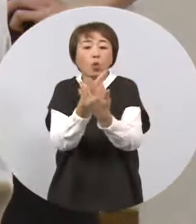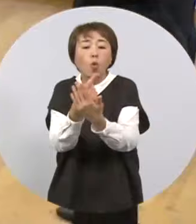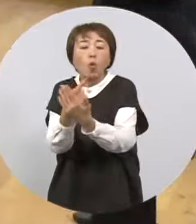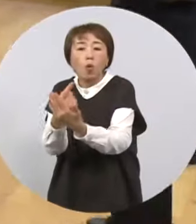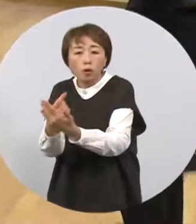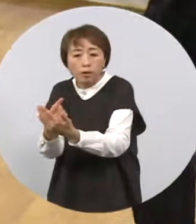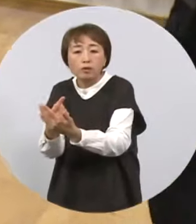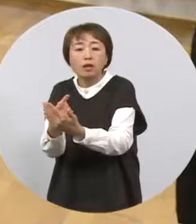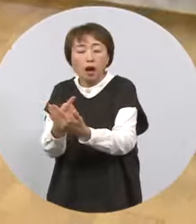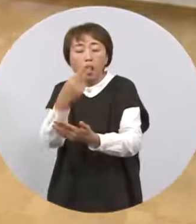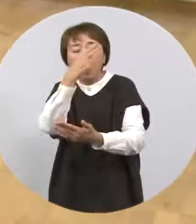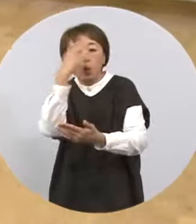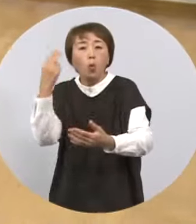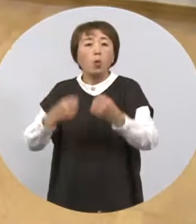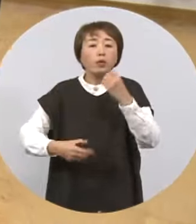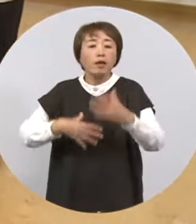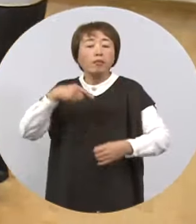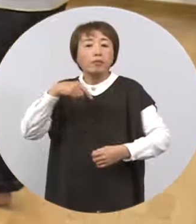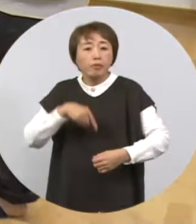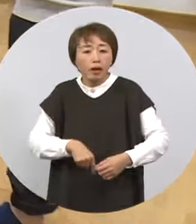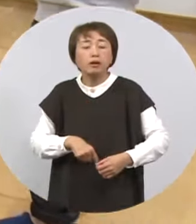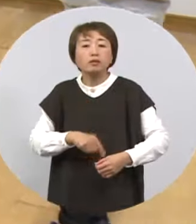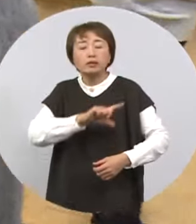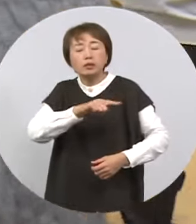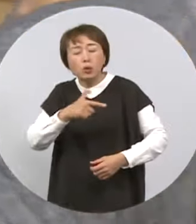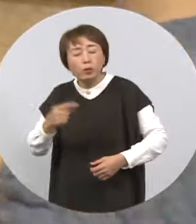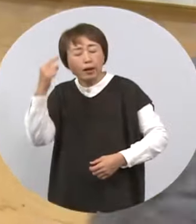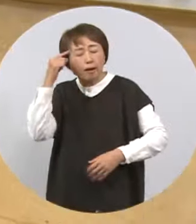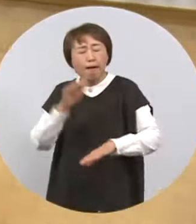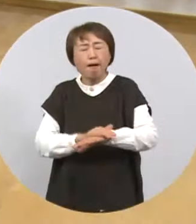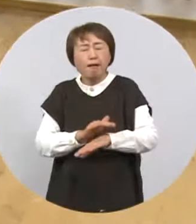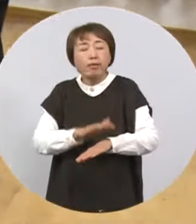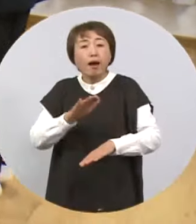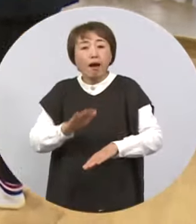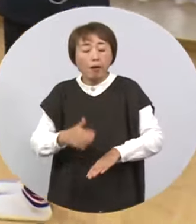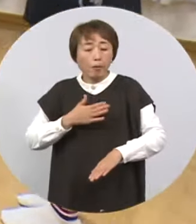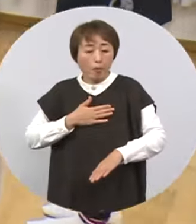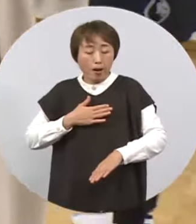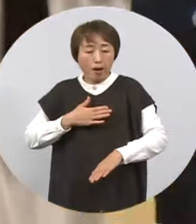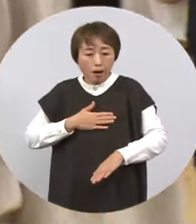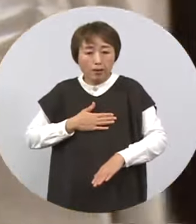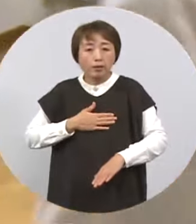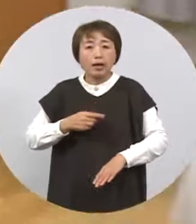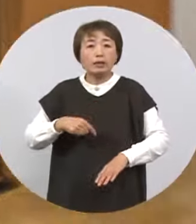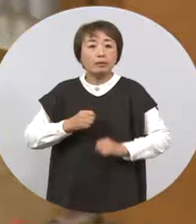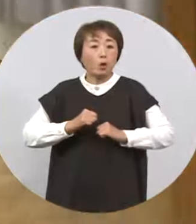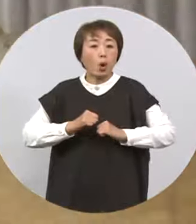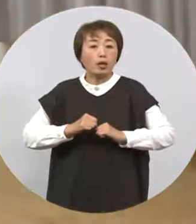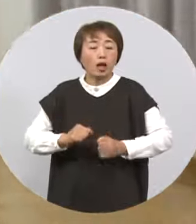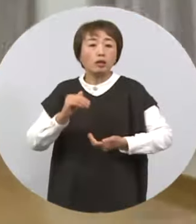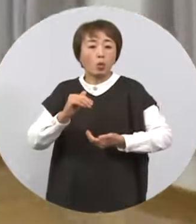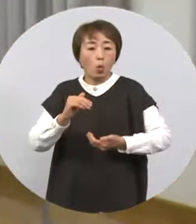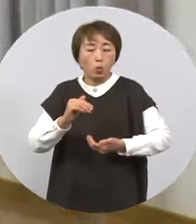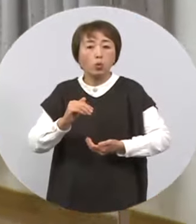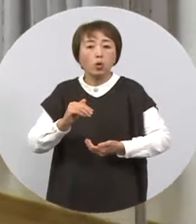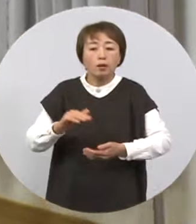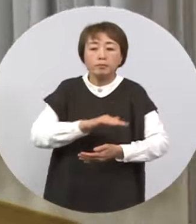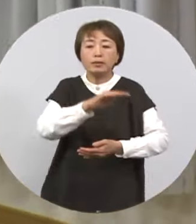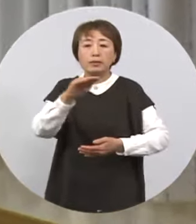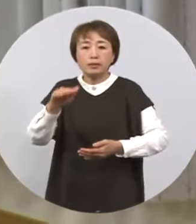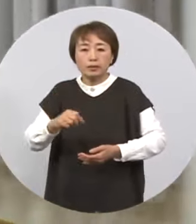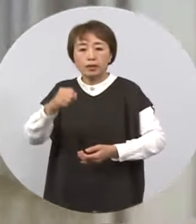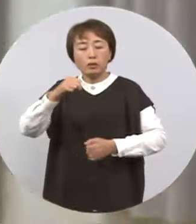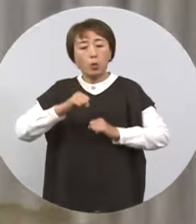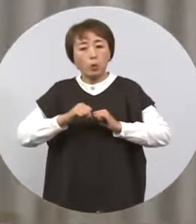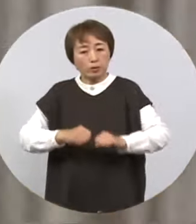生もお互いいろんな思いを持ってる人たちが集まった時に、あ、自分がやってることっていろんな人の生きがいになった